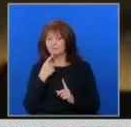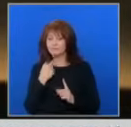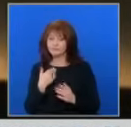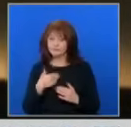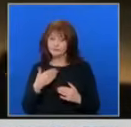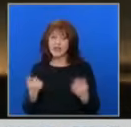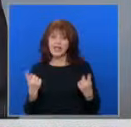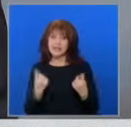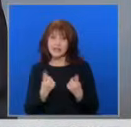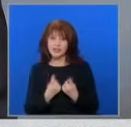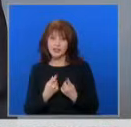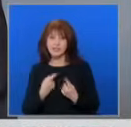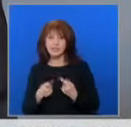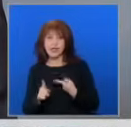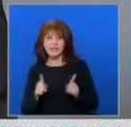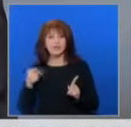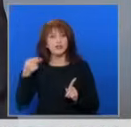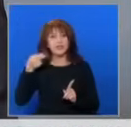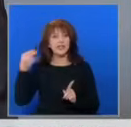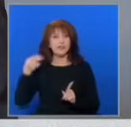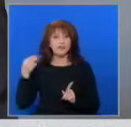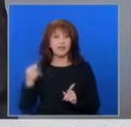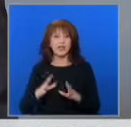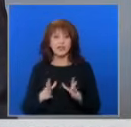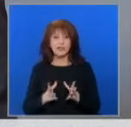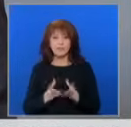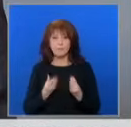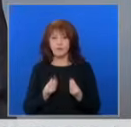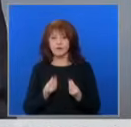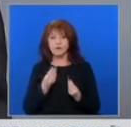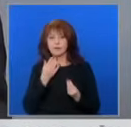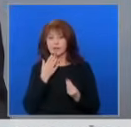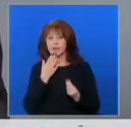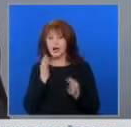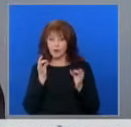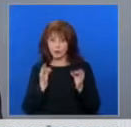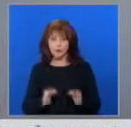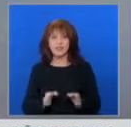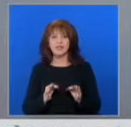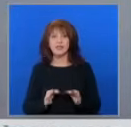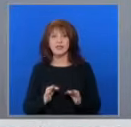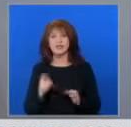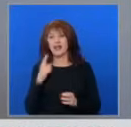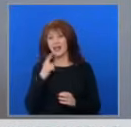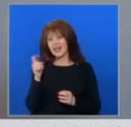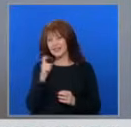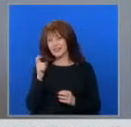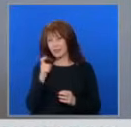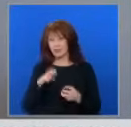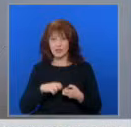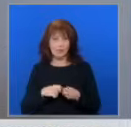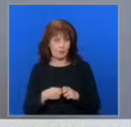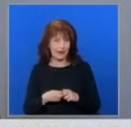с редица ведомства. Ние сме започнали в рамките на министерството вече първия разбор за констатираните слабости и